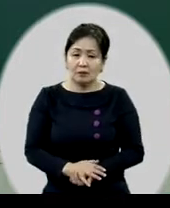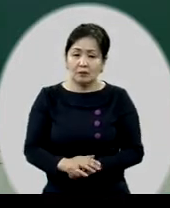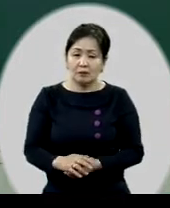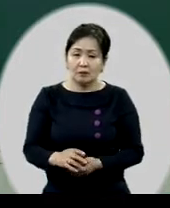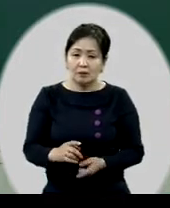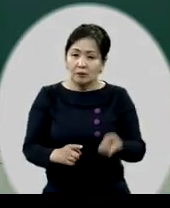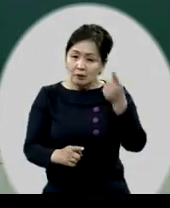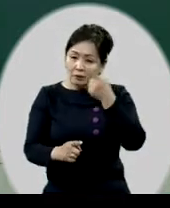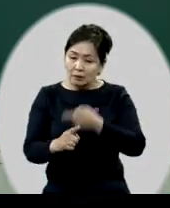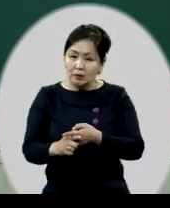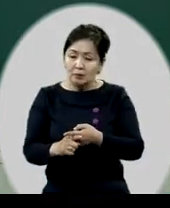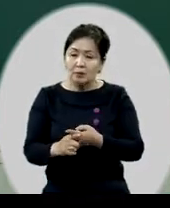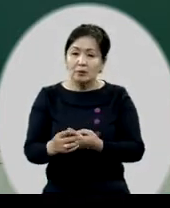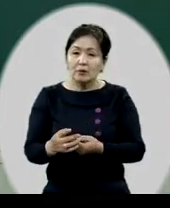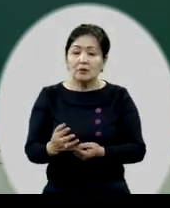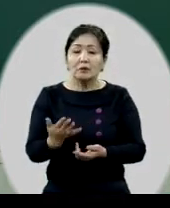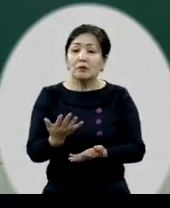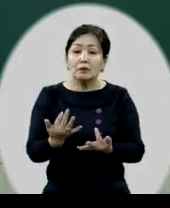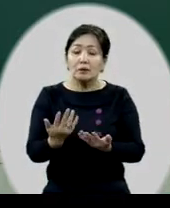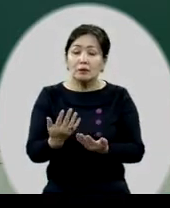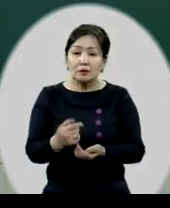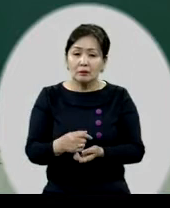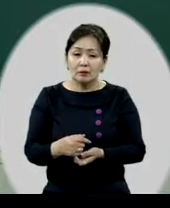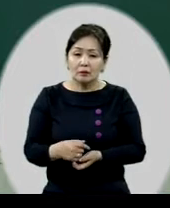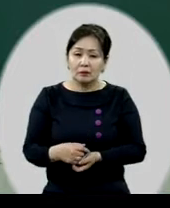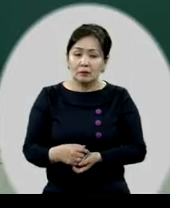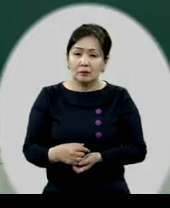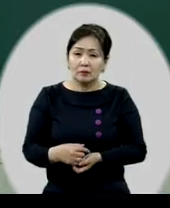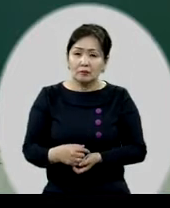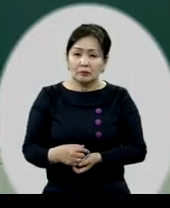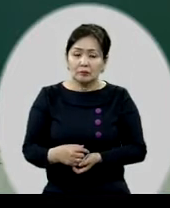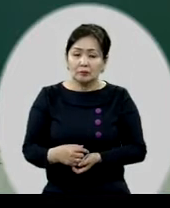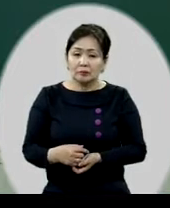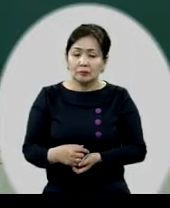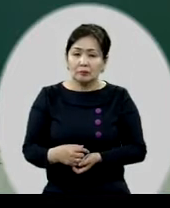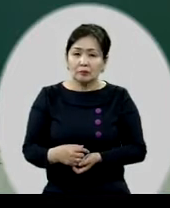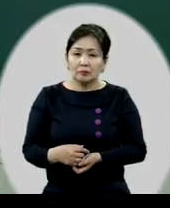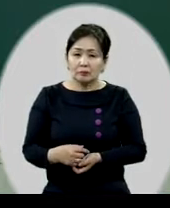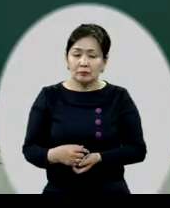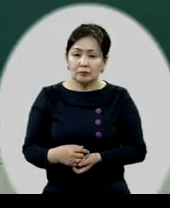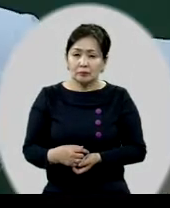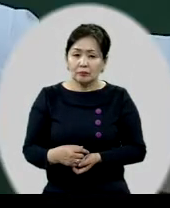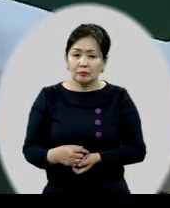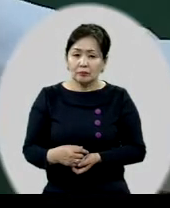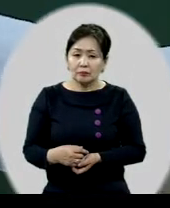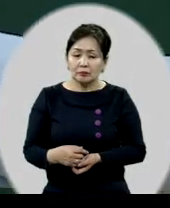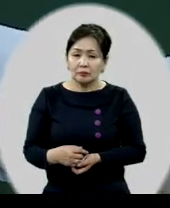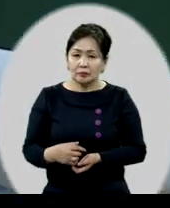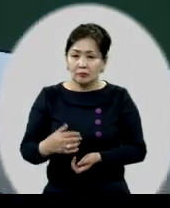Ямар хэмжээний ус нэмэгдэж ирлээ? Ямар хэмжээний ус нэмэгдлээ?